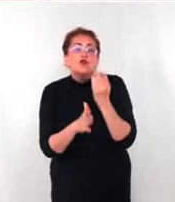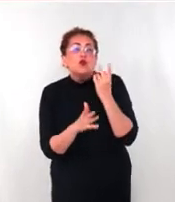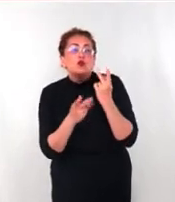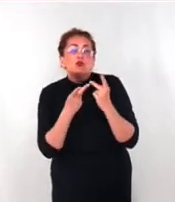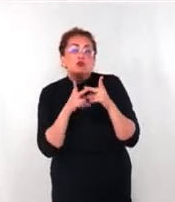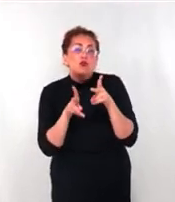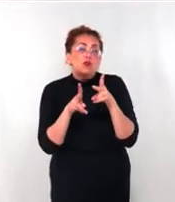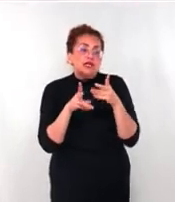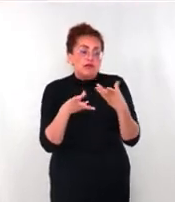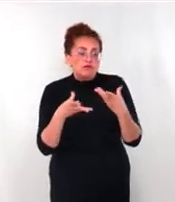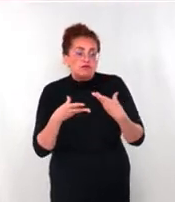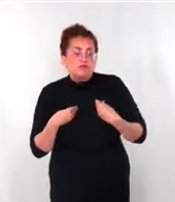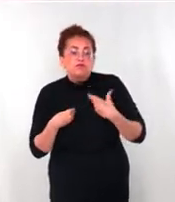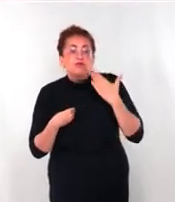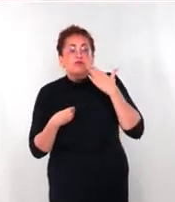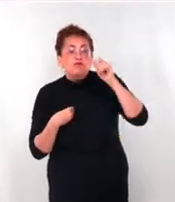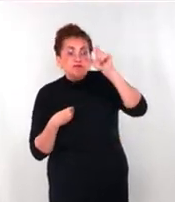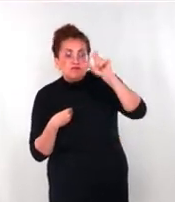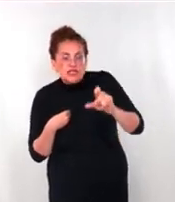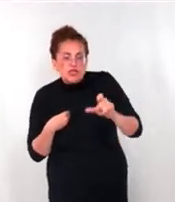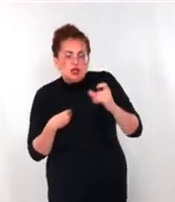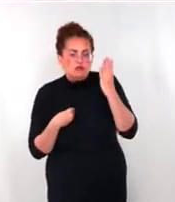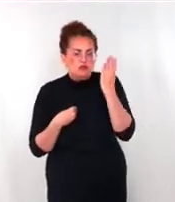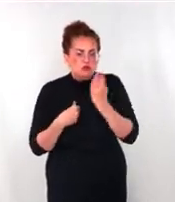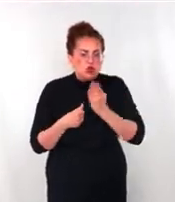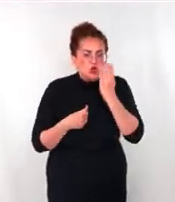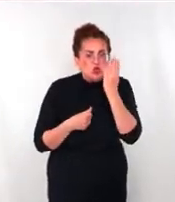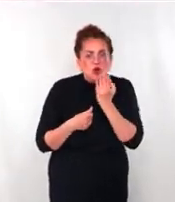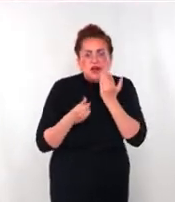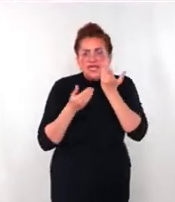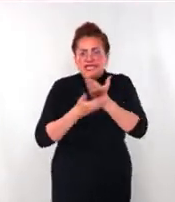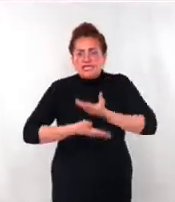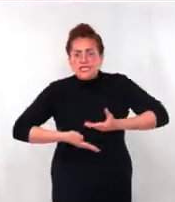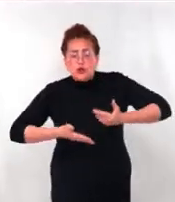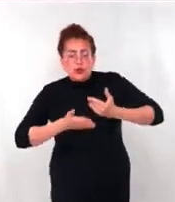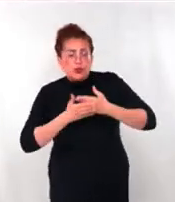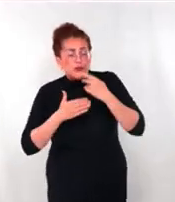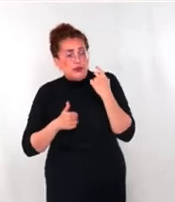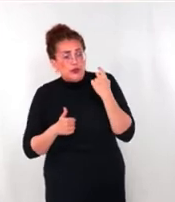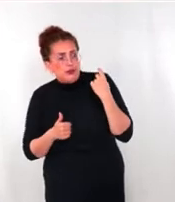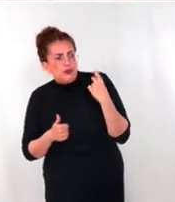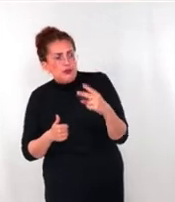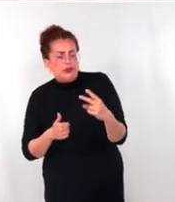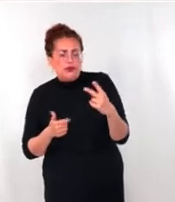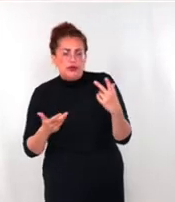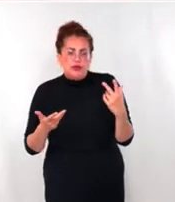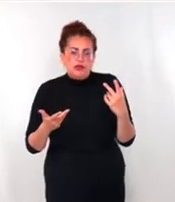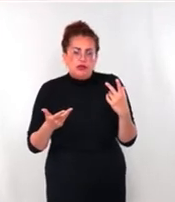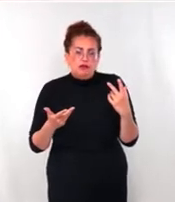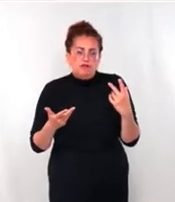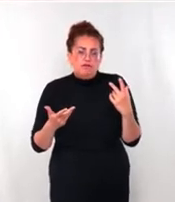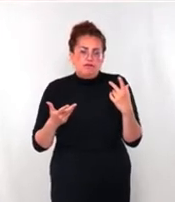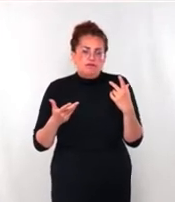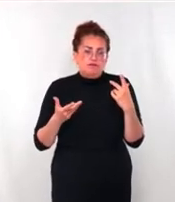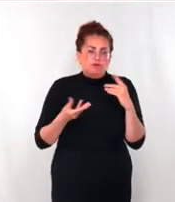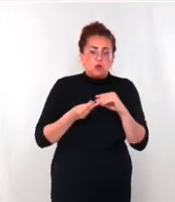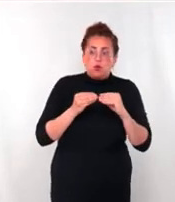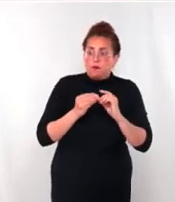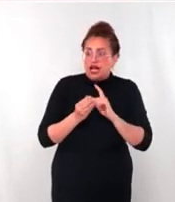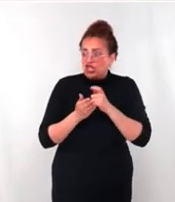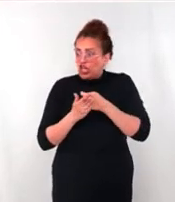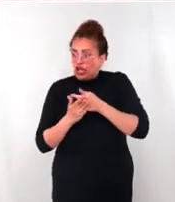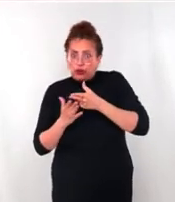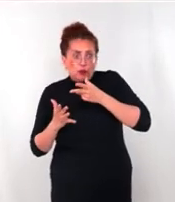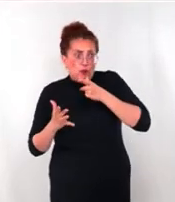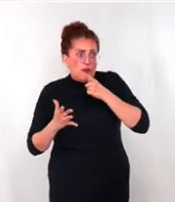pour accueillir des gens qui auront été particulièrement impactés sur ce mandat, sur des problématiques de pouvoir d'achat. C'est